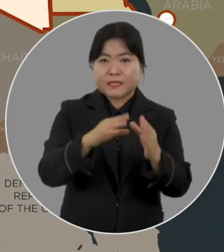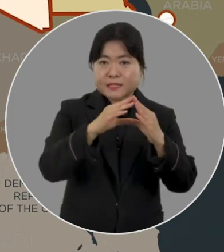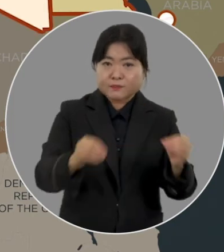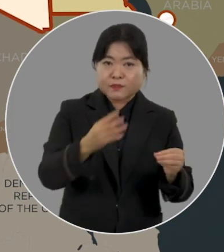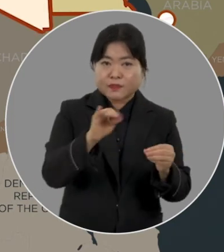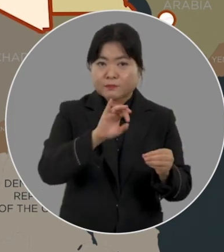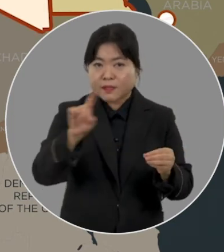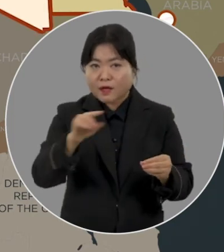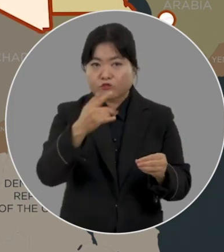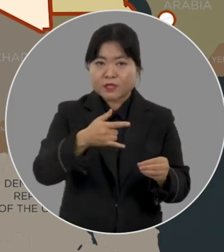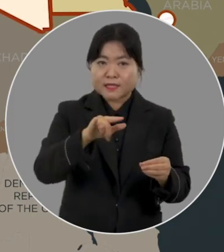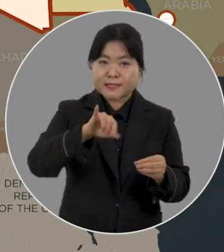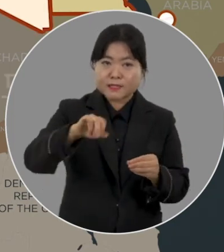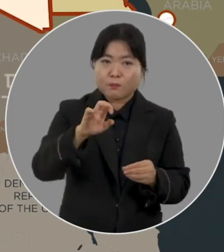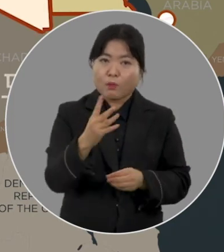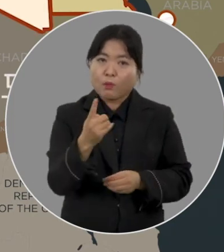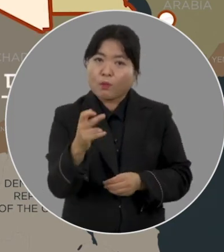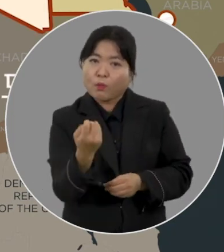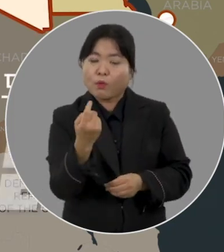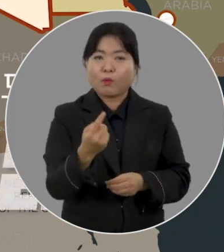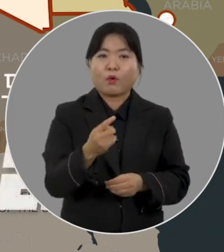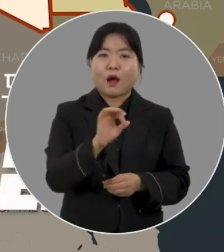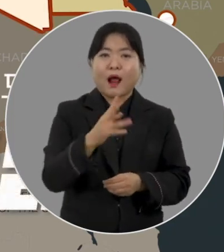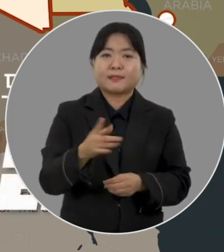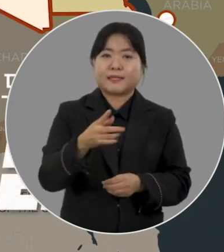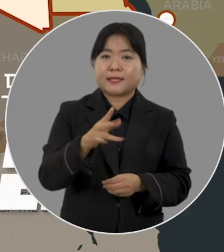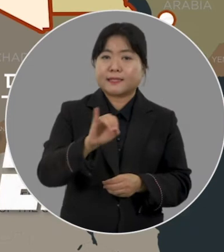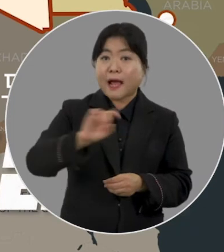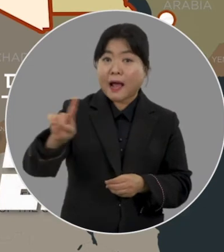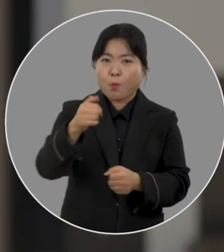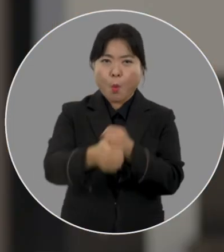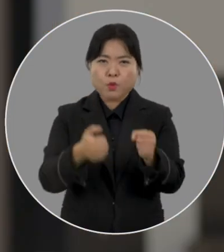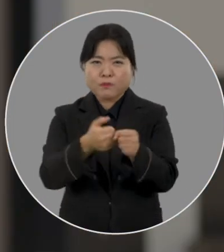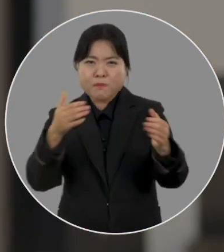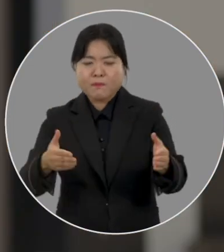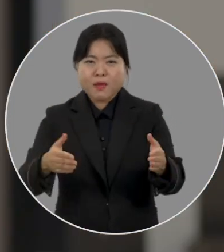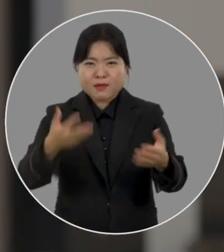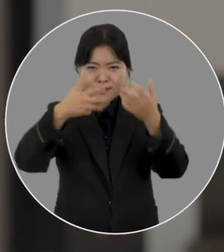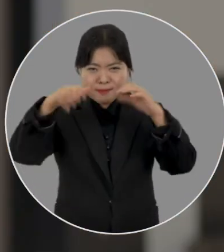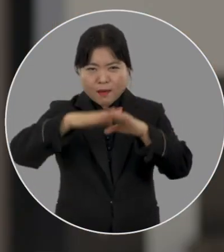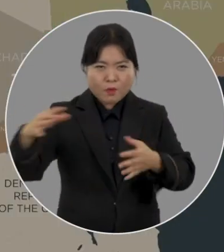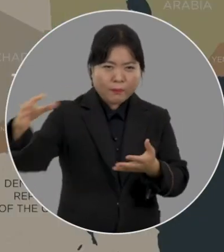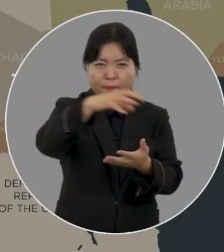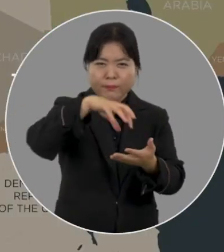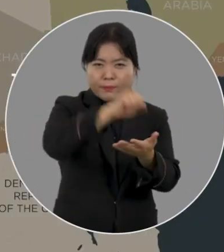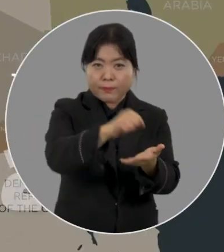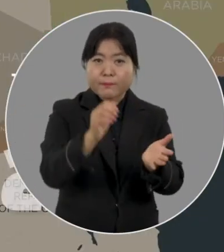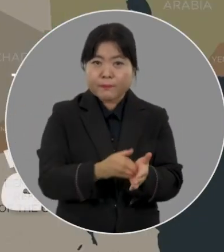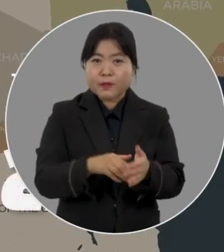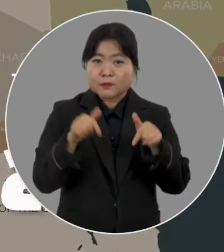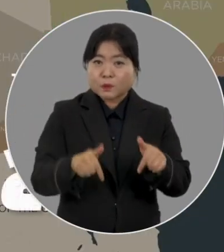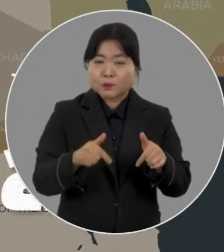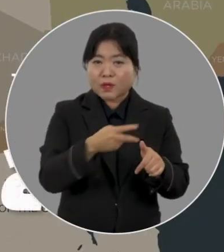튜니지, 모로코, 이제 알제리아를 50년 만에 파죽지세로 이슬람화 시키고 더 이상 갈 데가 없습니다. 서쪽에